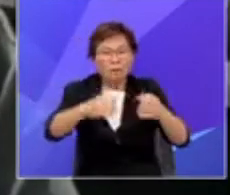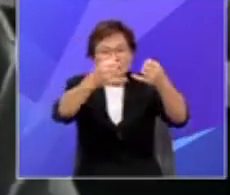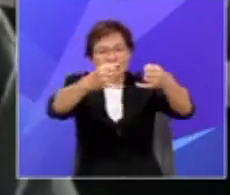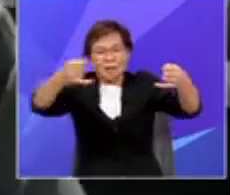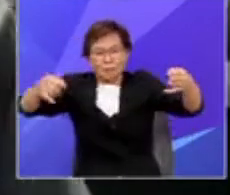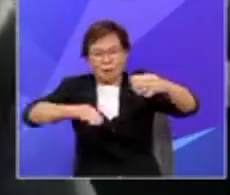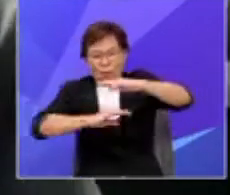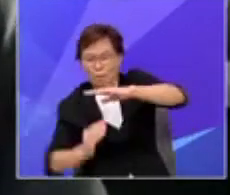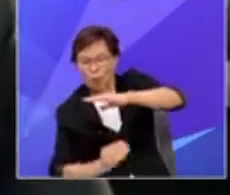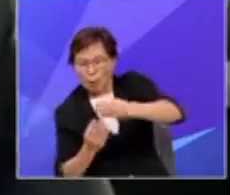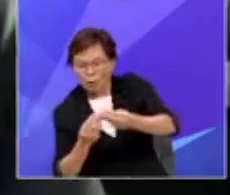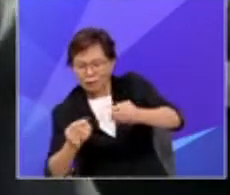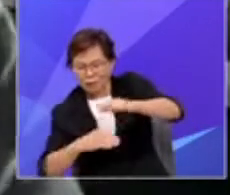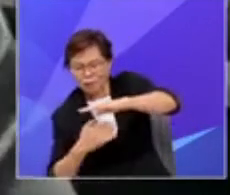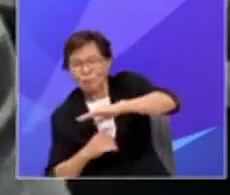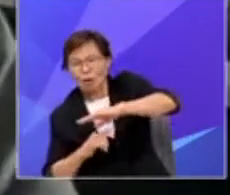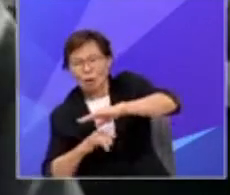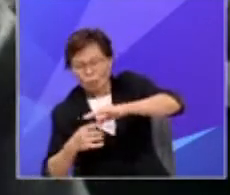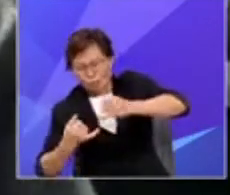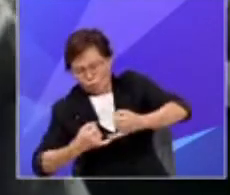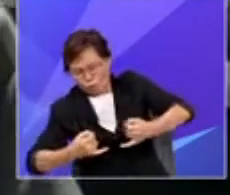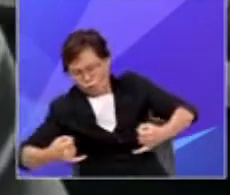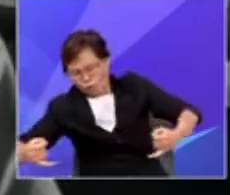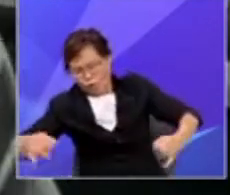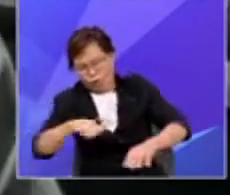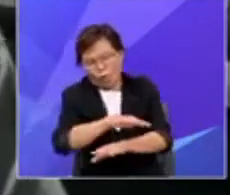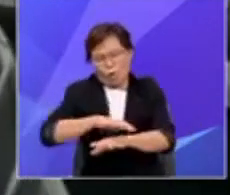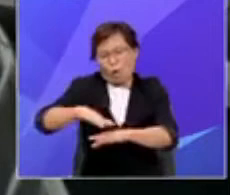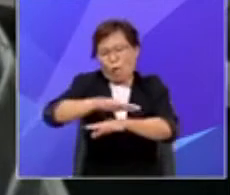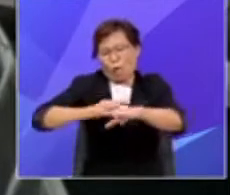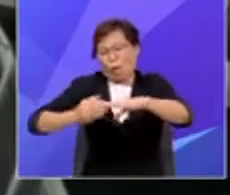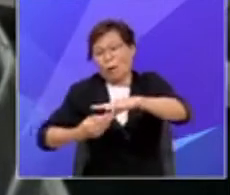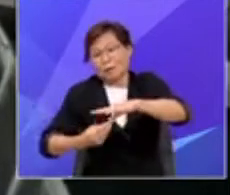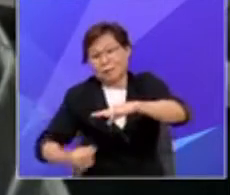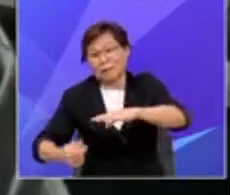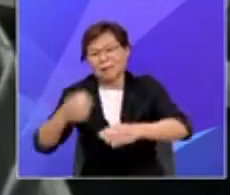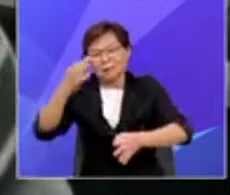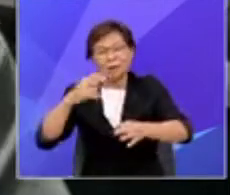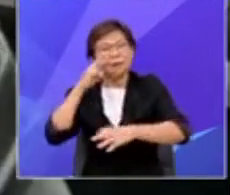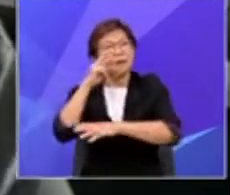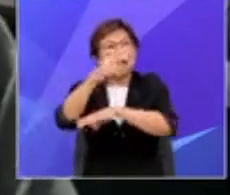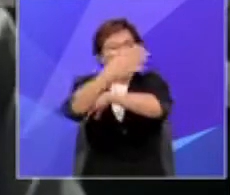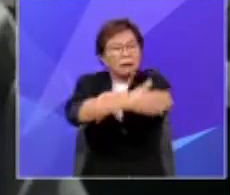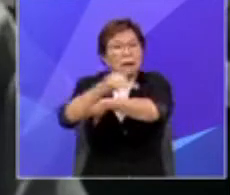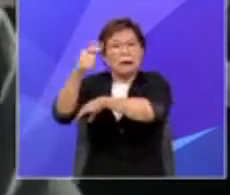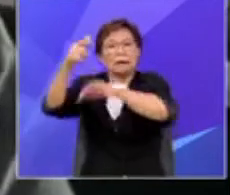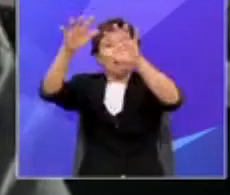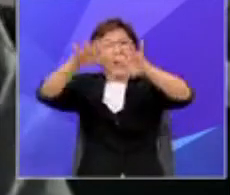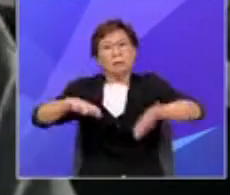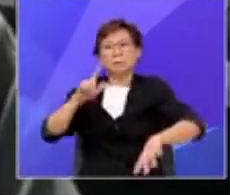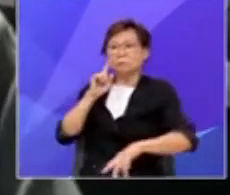tanah ojknya dengan dengan pihak lain